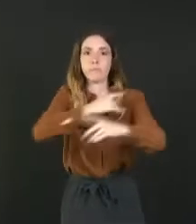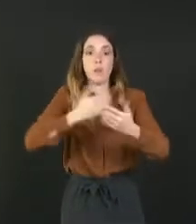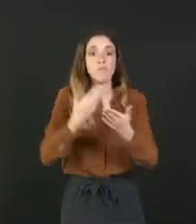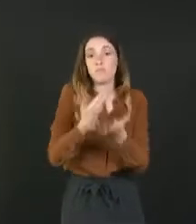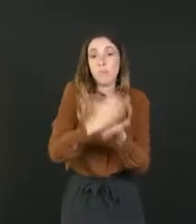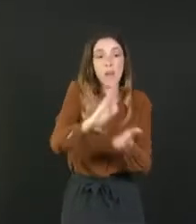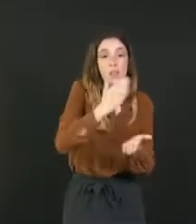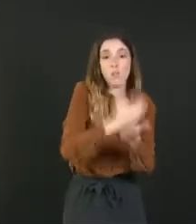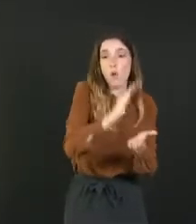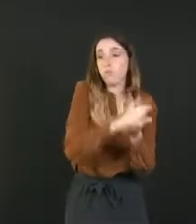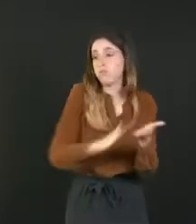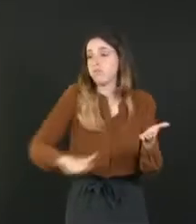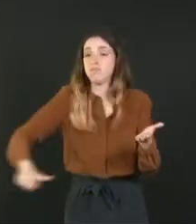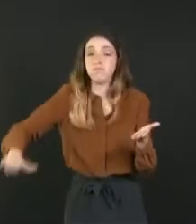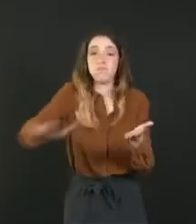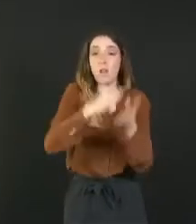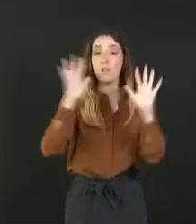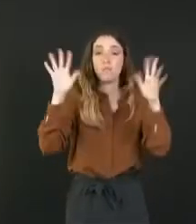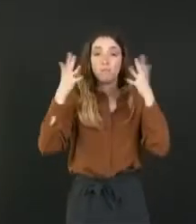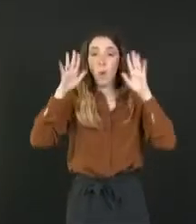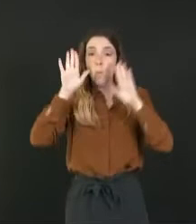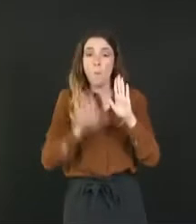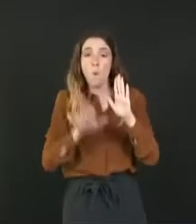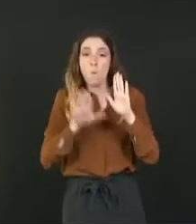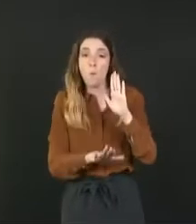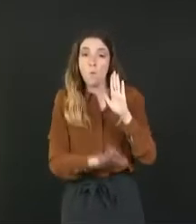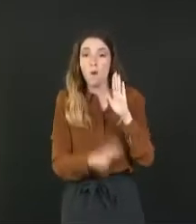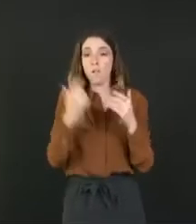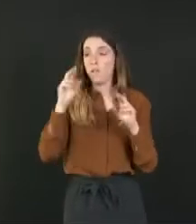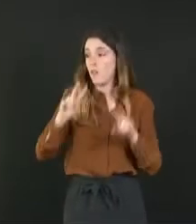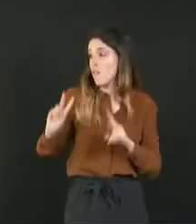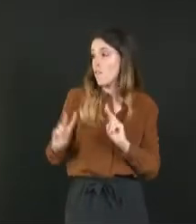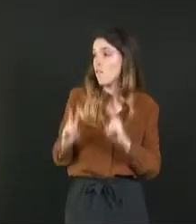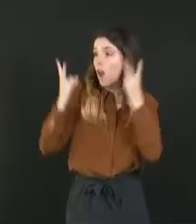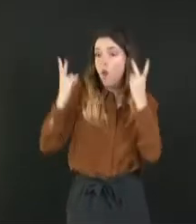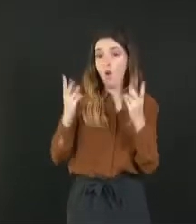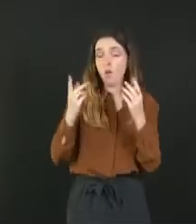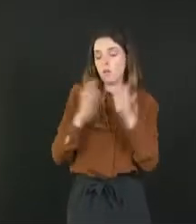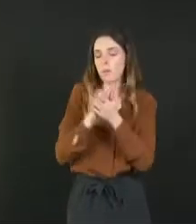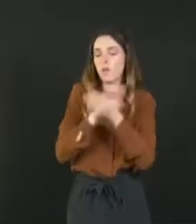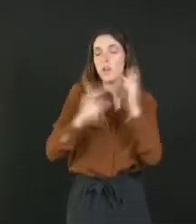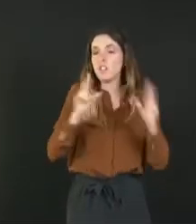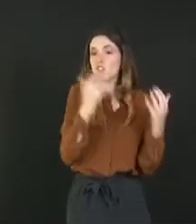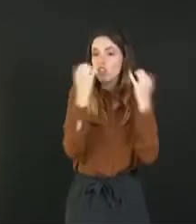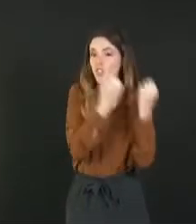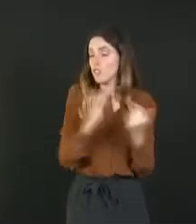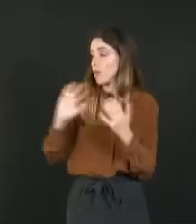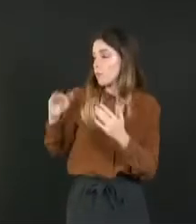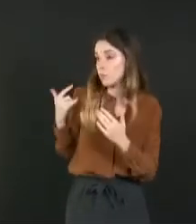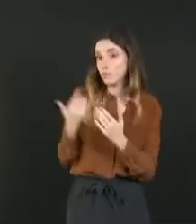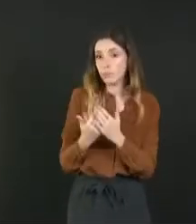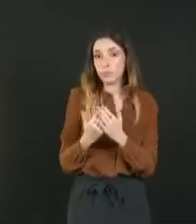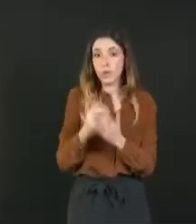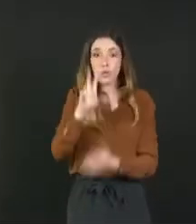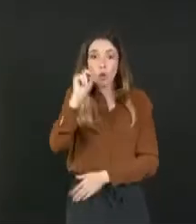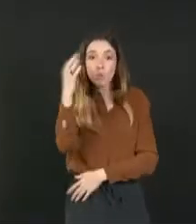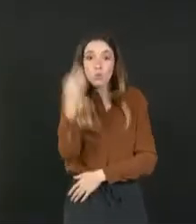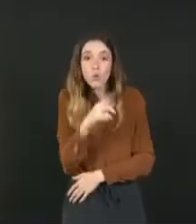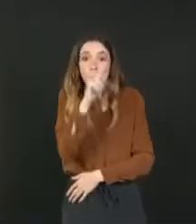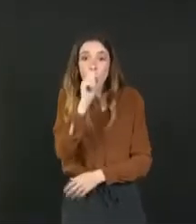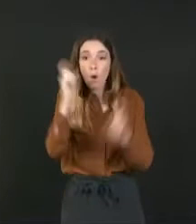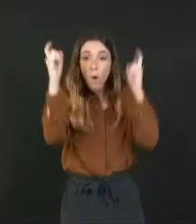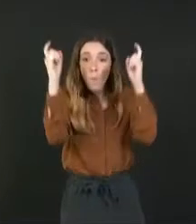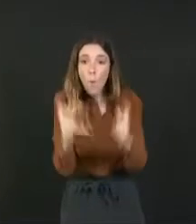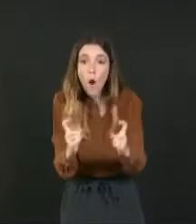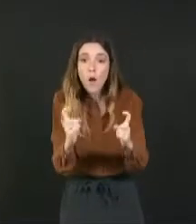hein, sur les valeurs sur les 30 dernières années, c'est à peu près 30% d'abondance des oiseaux communs en moins dans les villes, hein, les